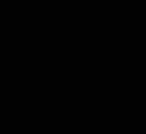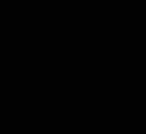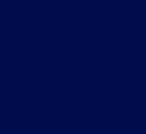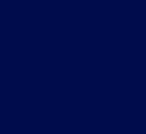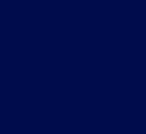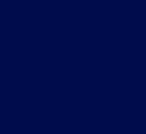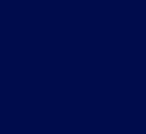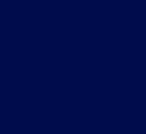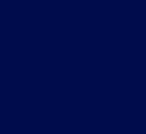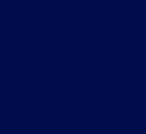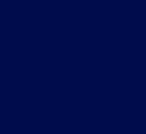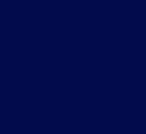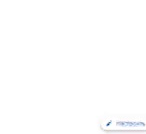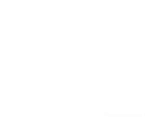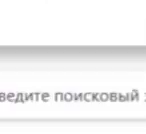ketdik?